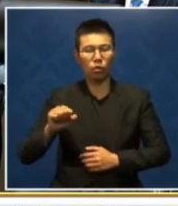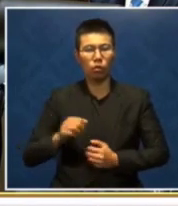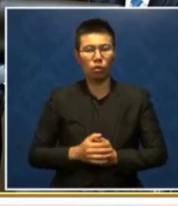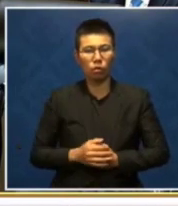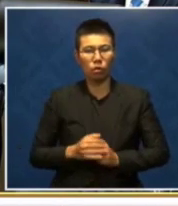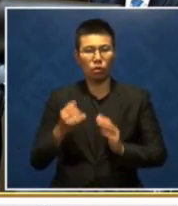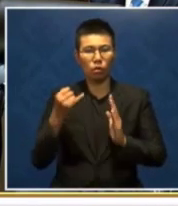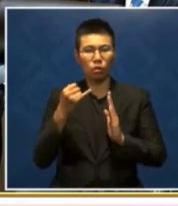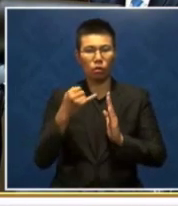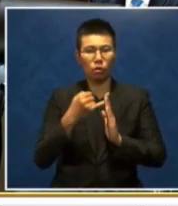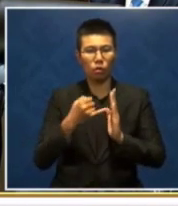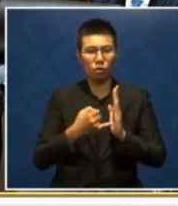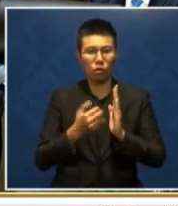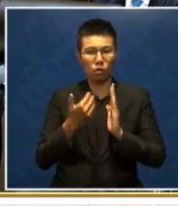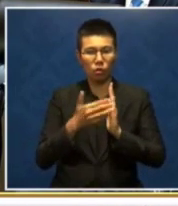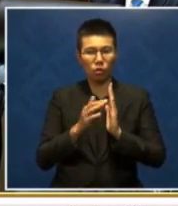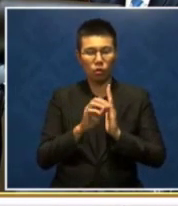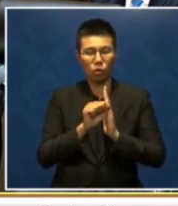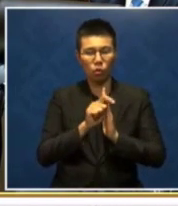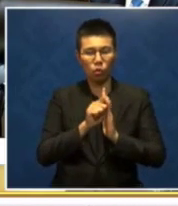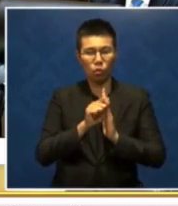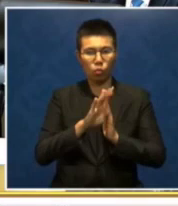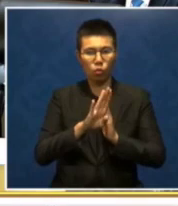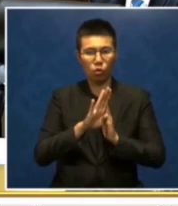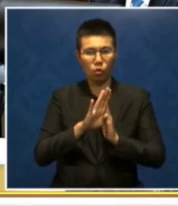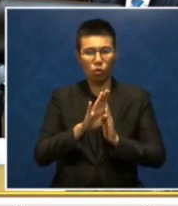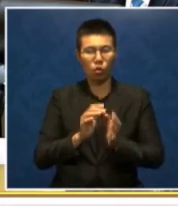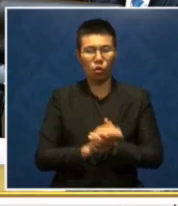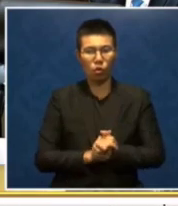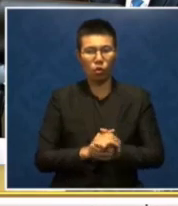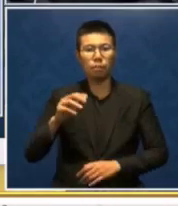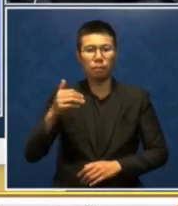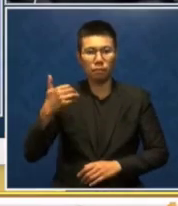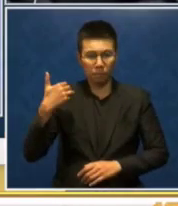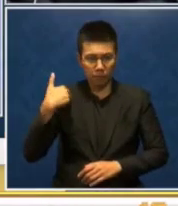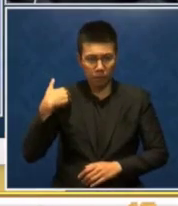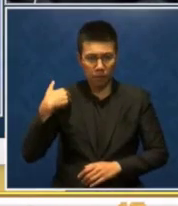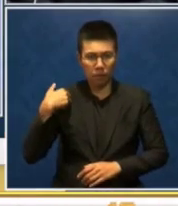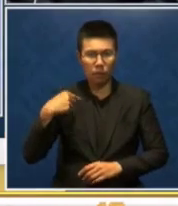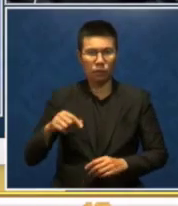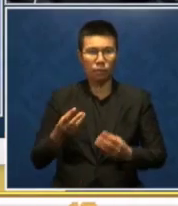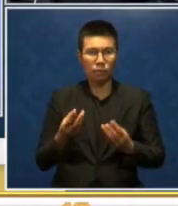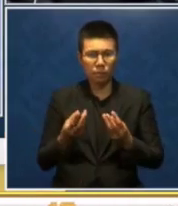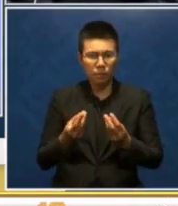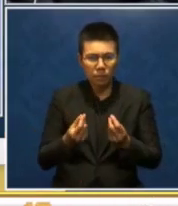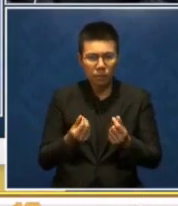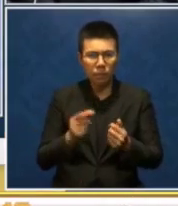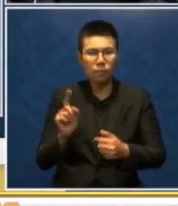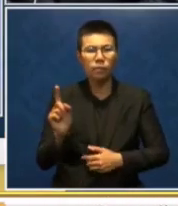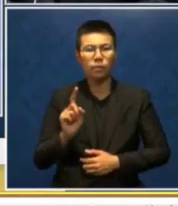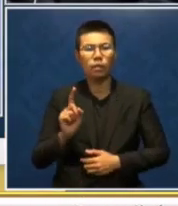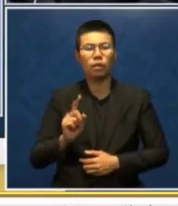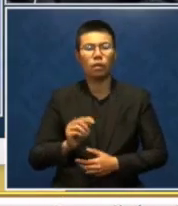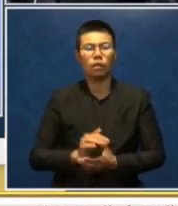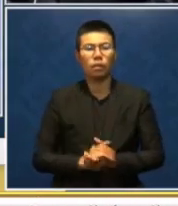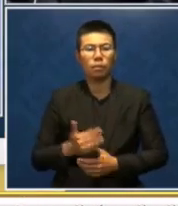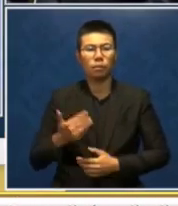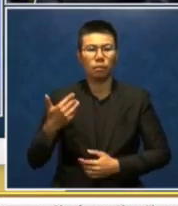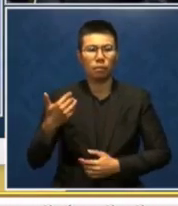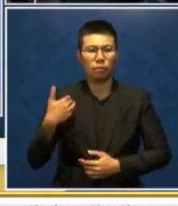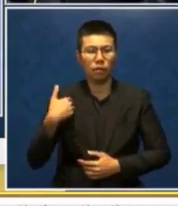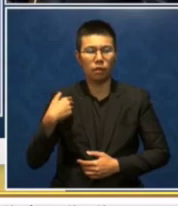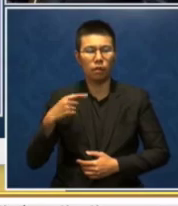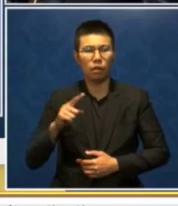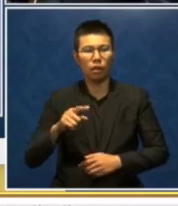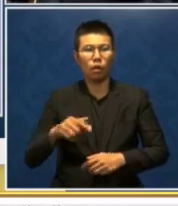จังหวัดอุบลราชธานีพรรคภูมิใจไทยโรงพยาบาลตะการพืชผลเป็นโรงพยาบาลชุม